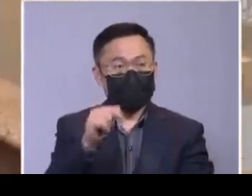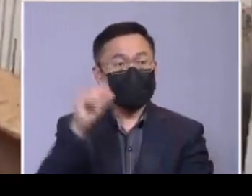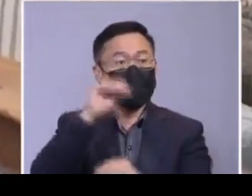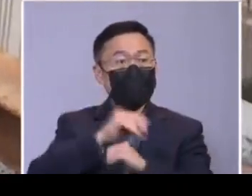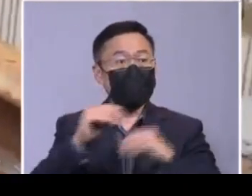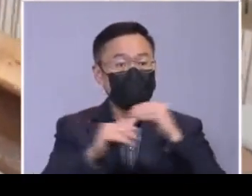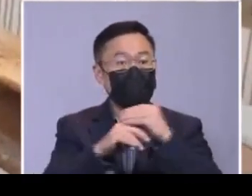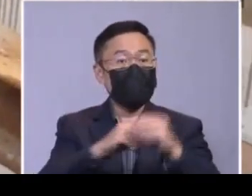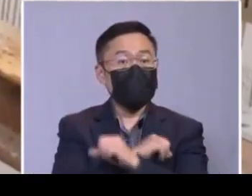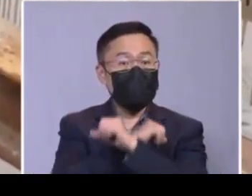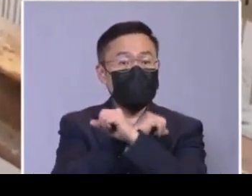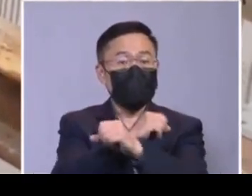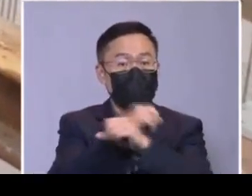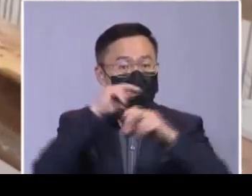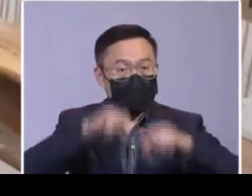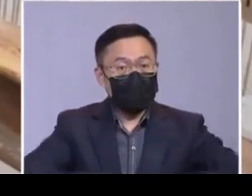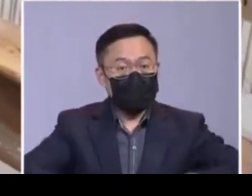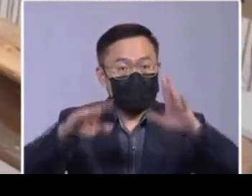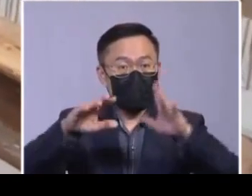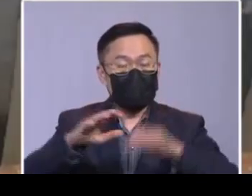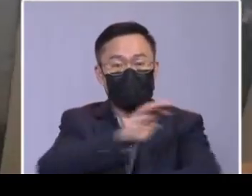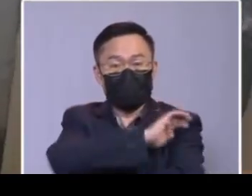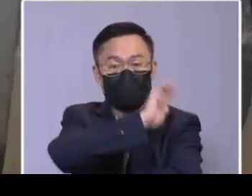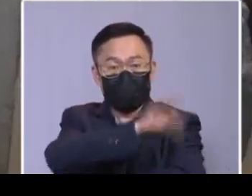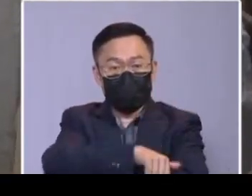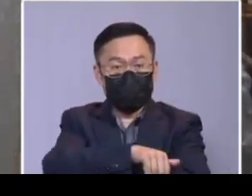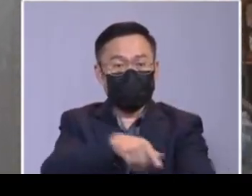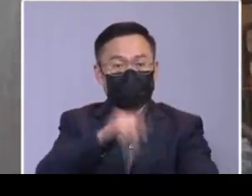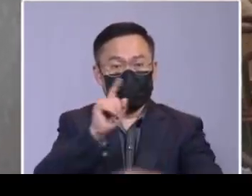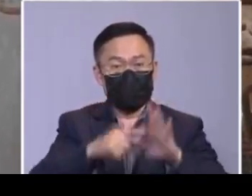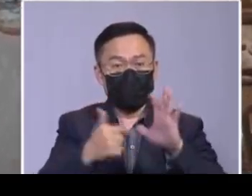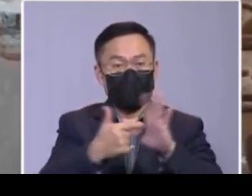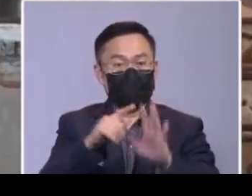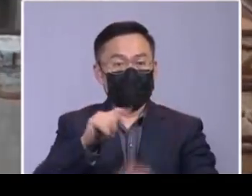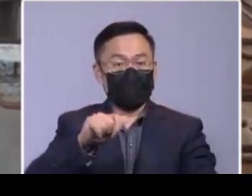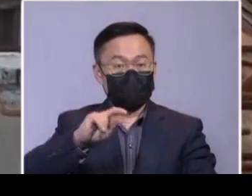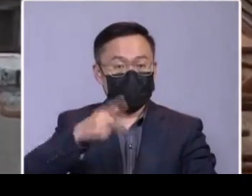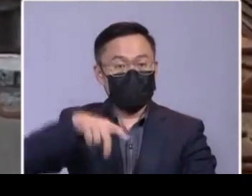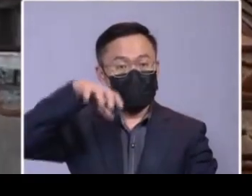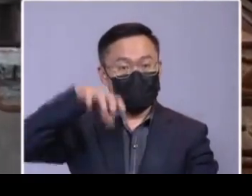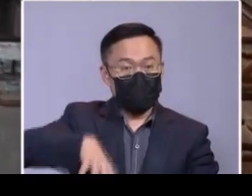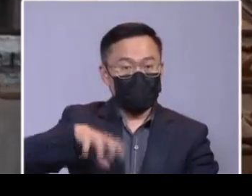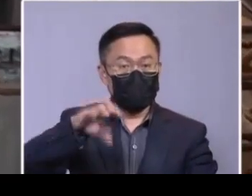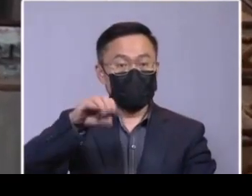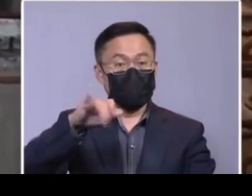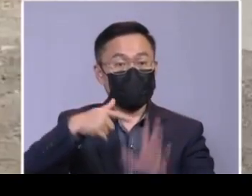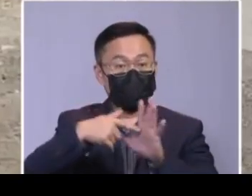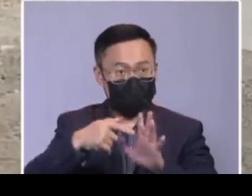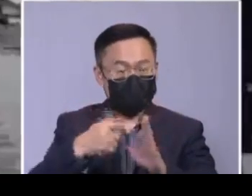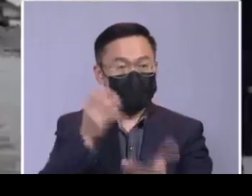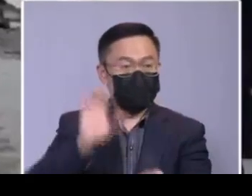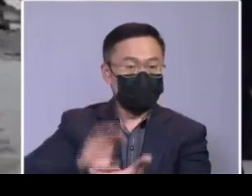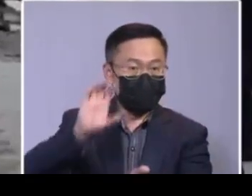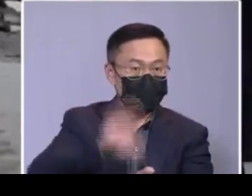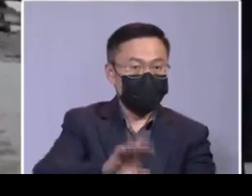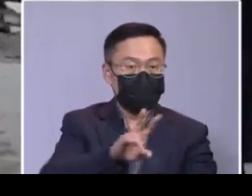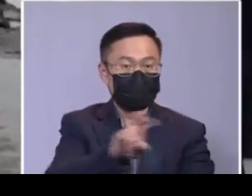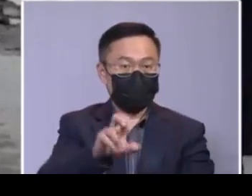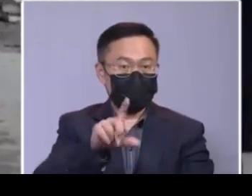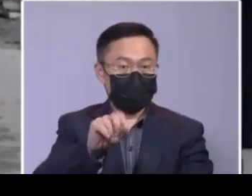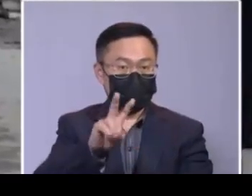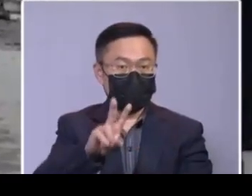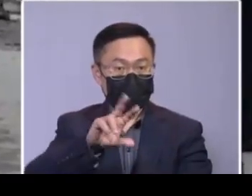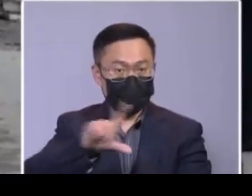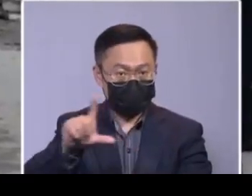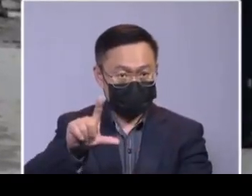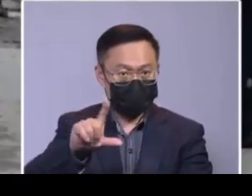กันระบบน้ำท่วมพื้นที่เทศบาลเมืองป่าตองของกรมโยธาธิการและผังเมืองงบประมาณ222